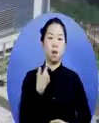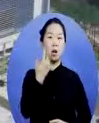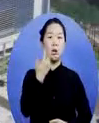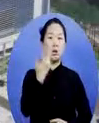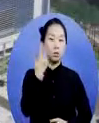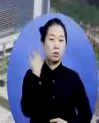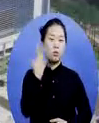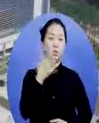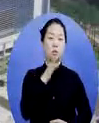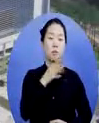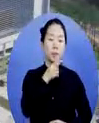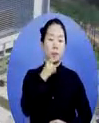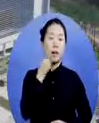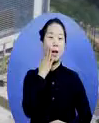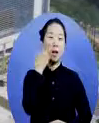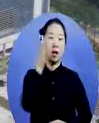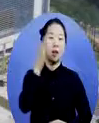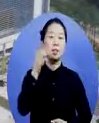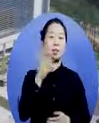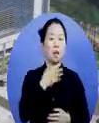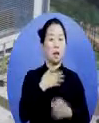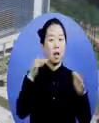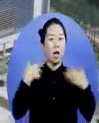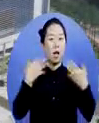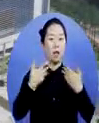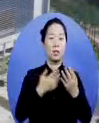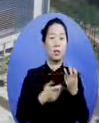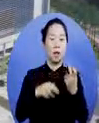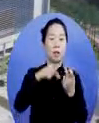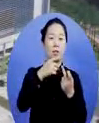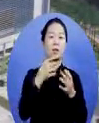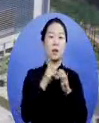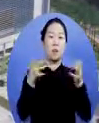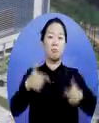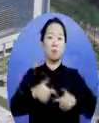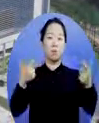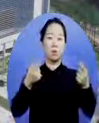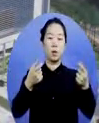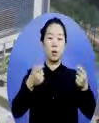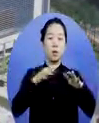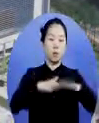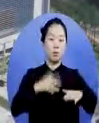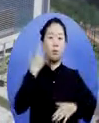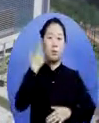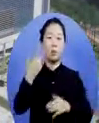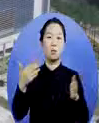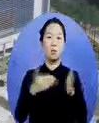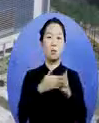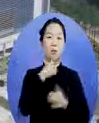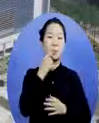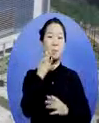한 주 절정을 이룬 단품 표식으로 가을 4 찾으신 분들 많을 것 같은데요 기상청에 따르면 이번주 그리고 다음주 까지